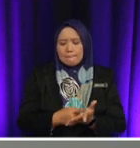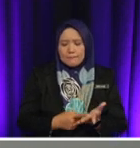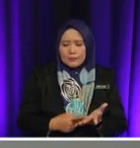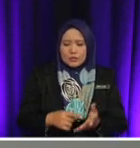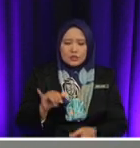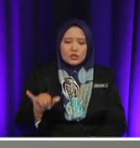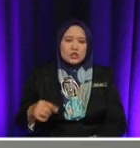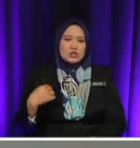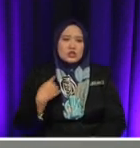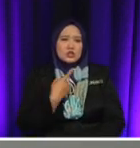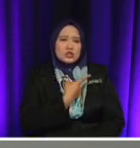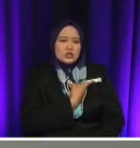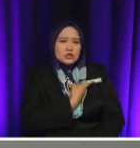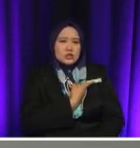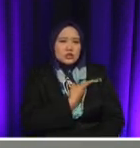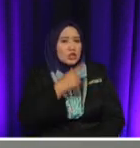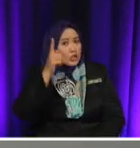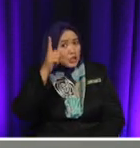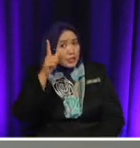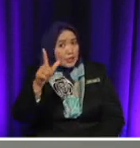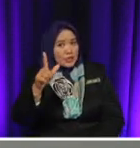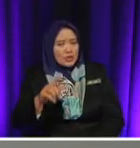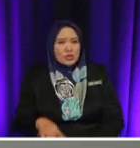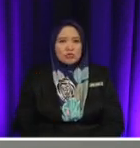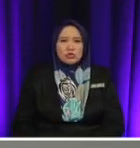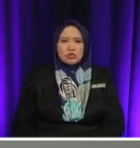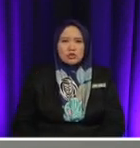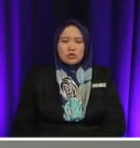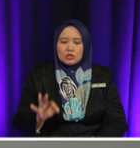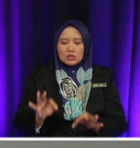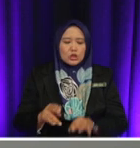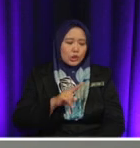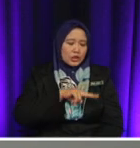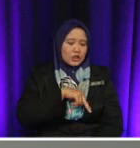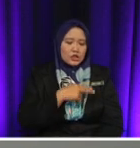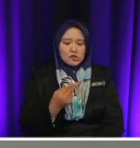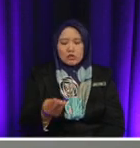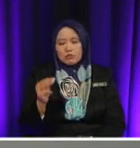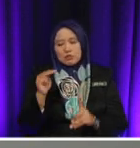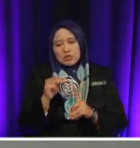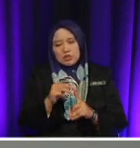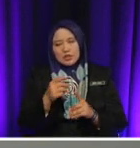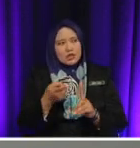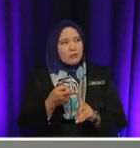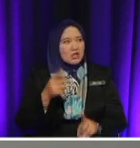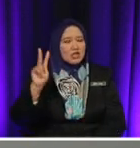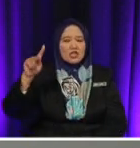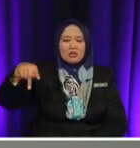kehilangan markah daripada KPS yang ke-10 ini sangat-sangat rasa